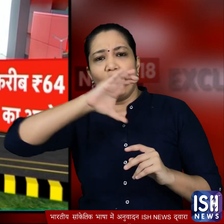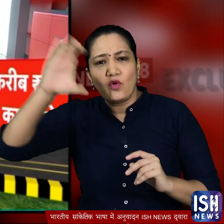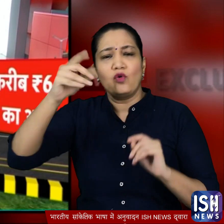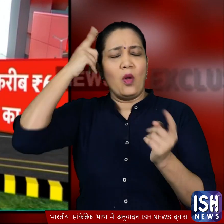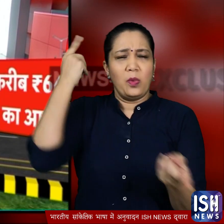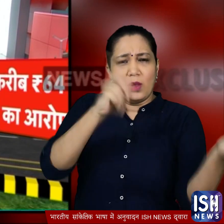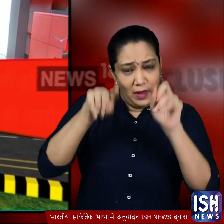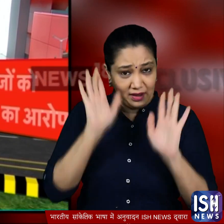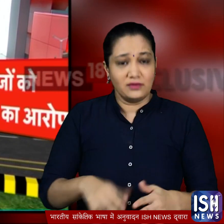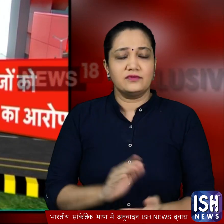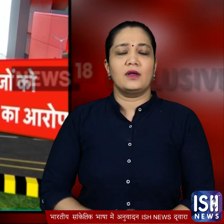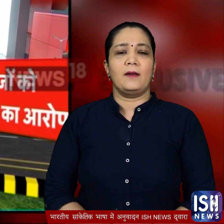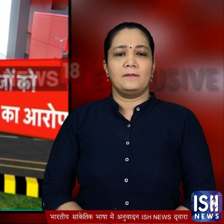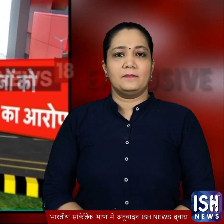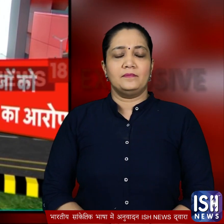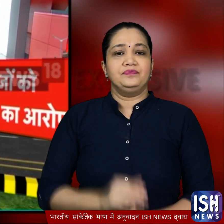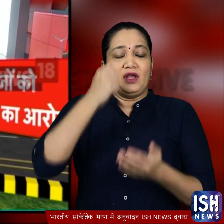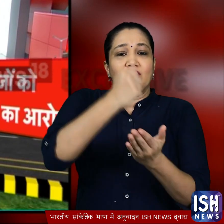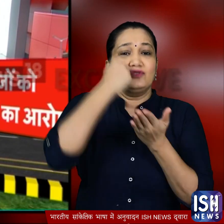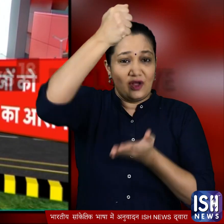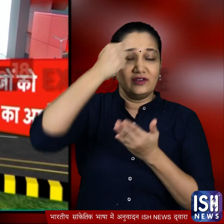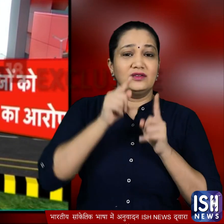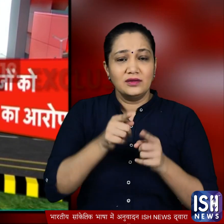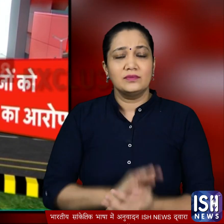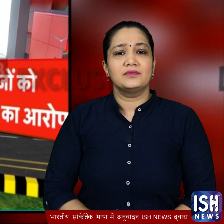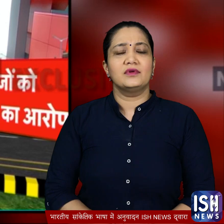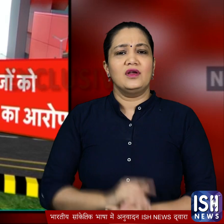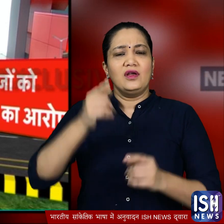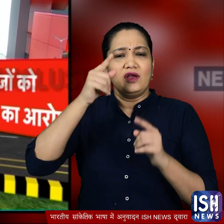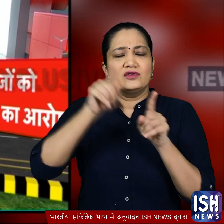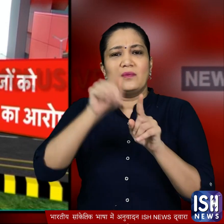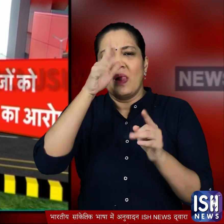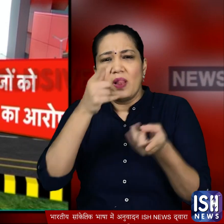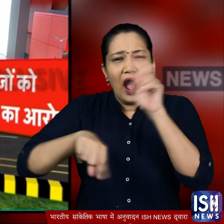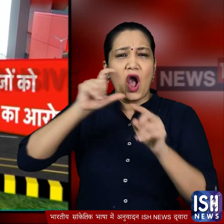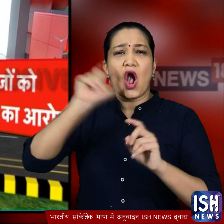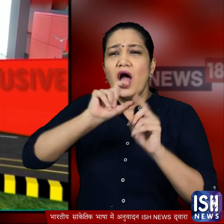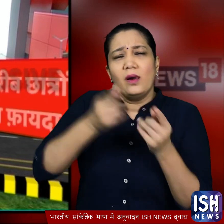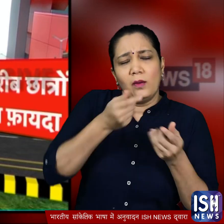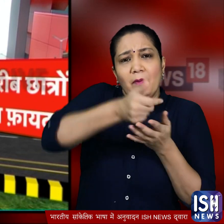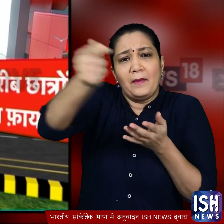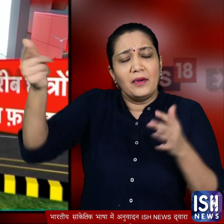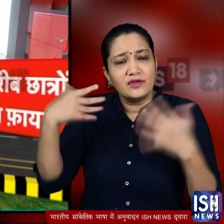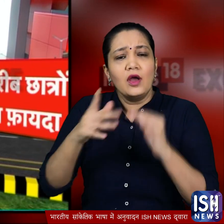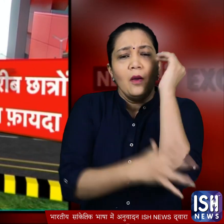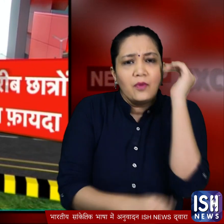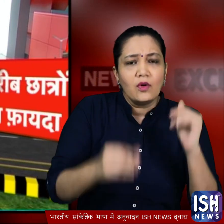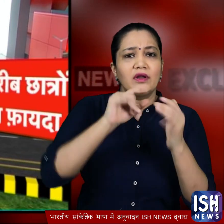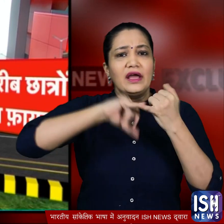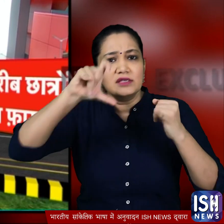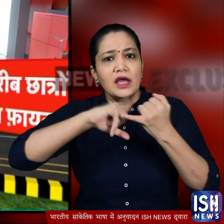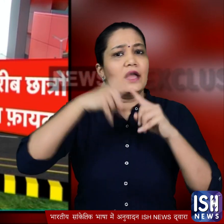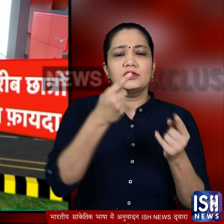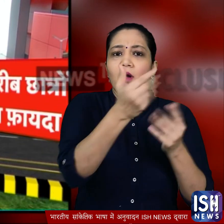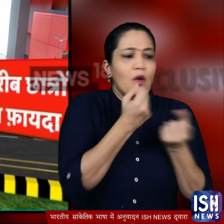हुआ। आरोप यह भी है कि स्कॉलरशिप के तहत मिलने वाले पैसे फर्जी कॉलेजों में बांट दिए गए, जिसकी वजह से दलित और गरीब छात्रों को स्कॉलरशिप नहीं मिल